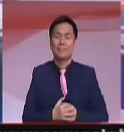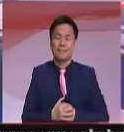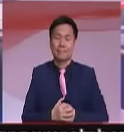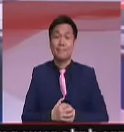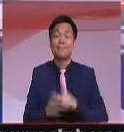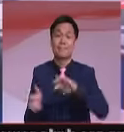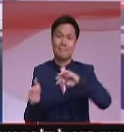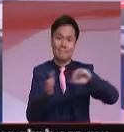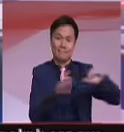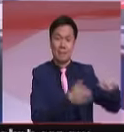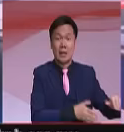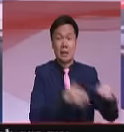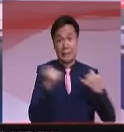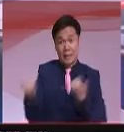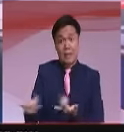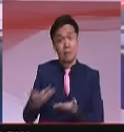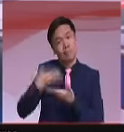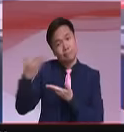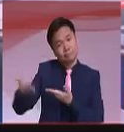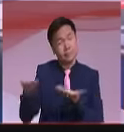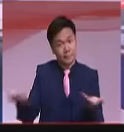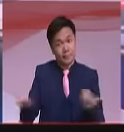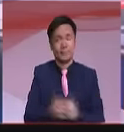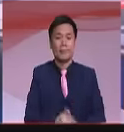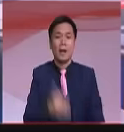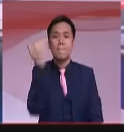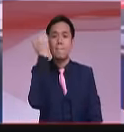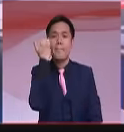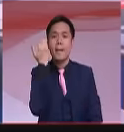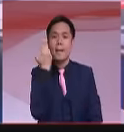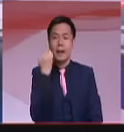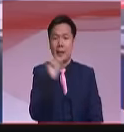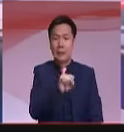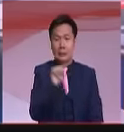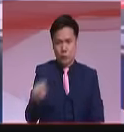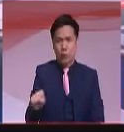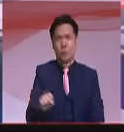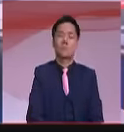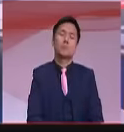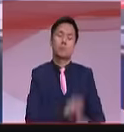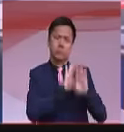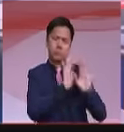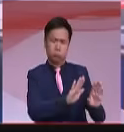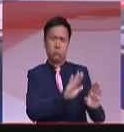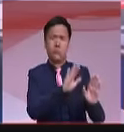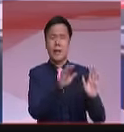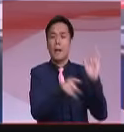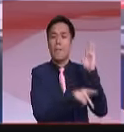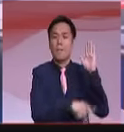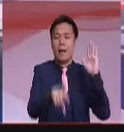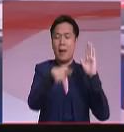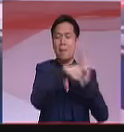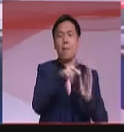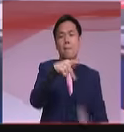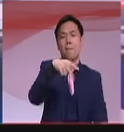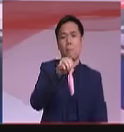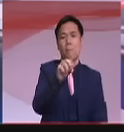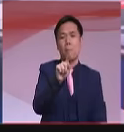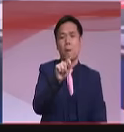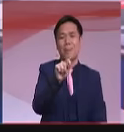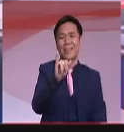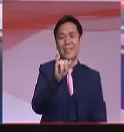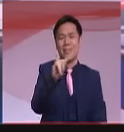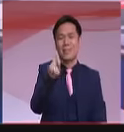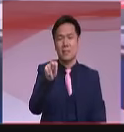dan kita ke perkembangan selanjutnya maka mensyen Kuala Lumpur menolak permohonan ahli parlimen pontian Datuk Seri A